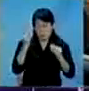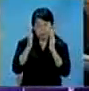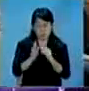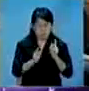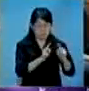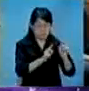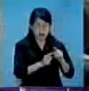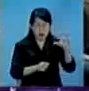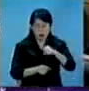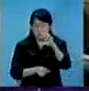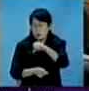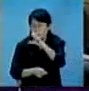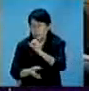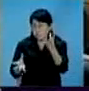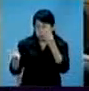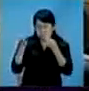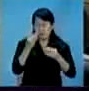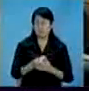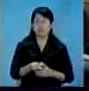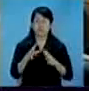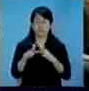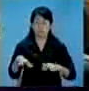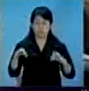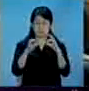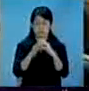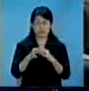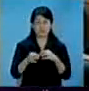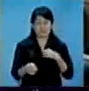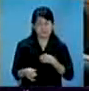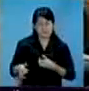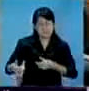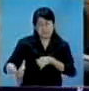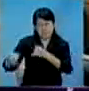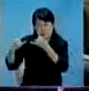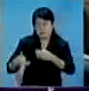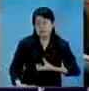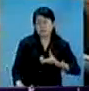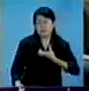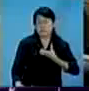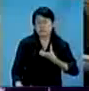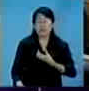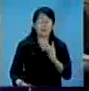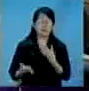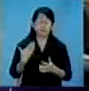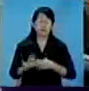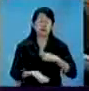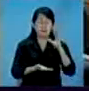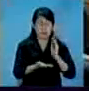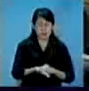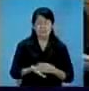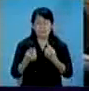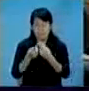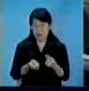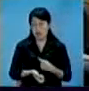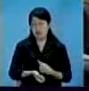าจากหลายที่หลายทางโดยเฉพาะคนที่มีผลมีอิทธิพลต่อจิตใจเขารับมาเต็มๆได้แล้วการที่จะถ่ายทอดความ